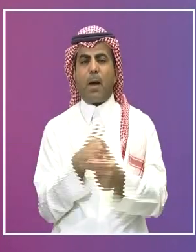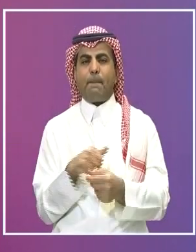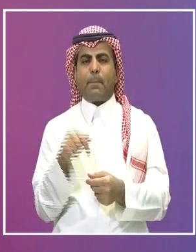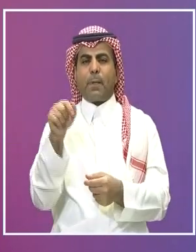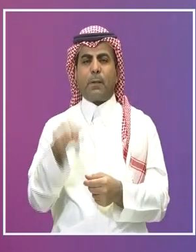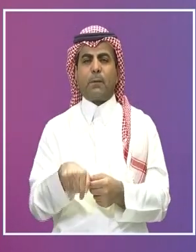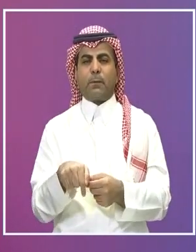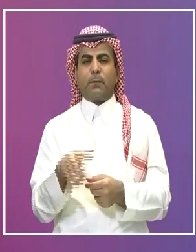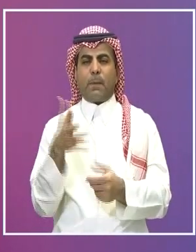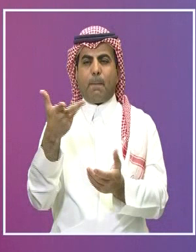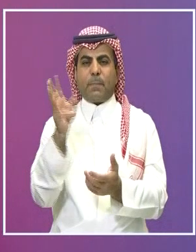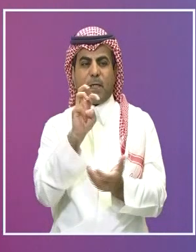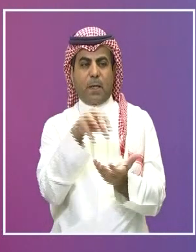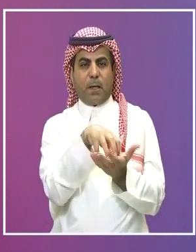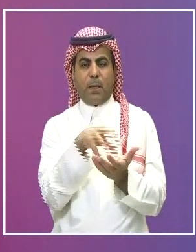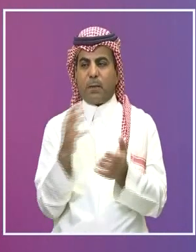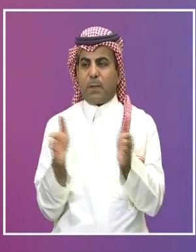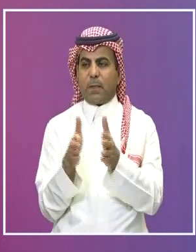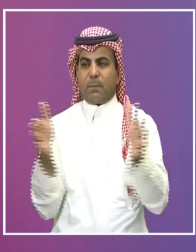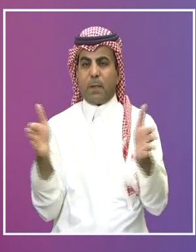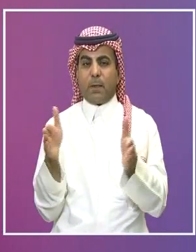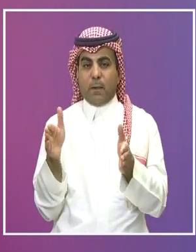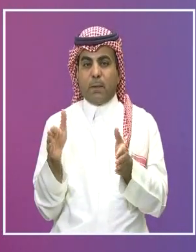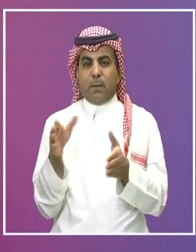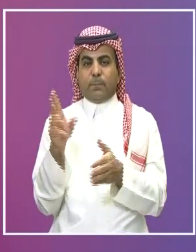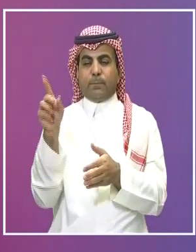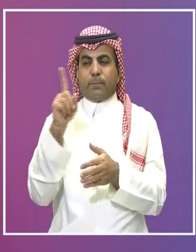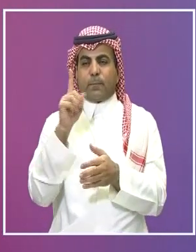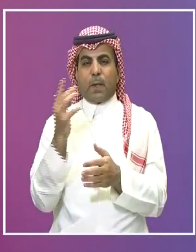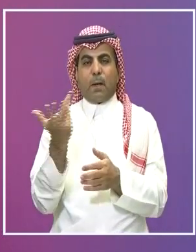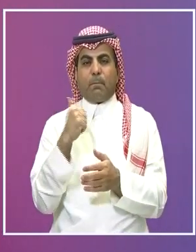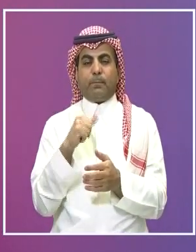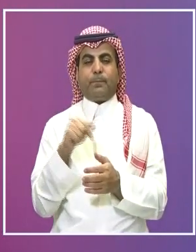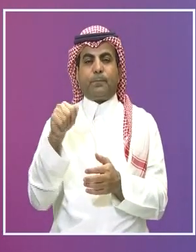الاجتماعية ضد منشآت القطاع الخاص بشأن الإجراءات الاحترازية